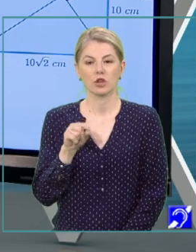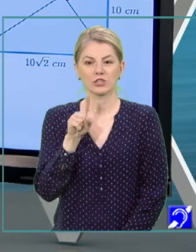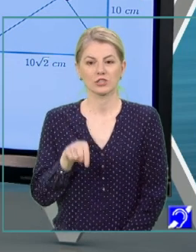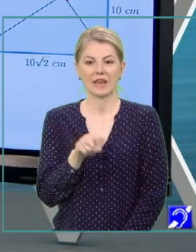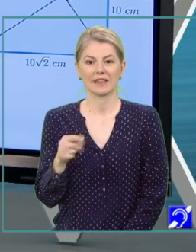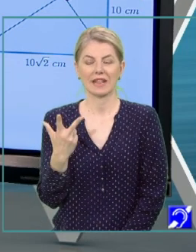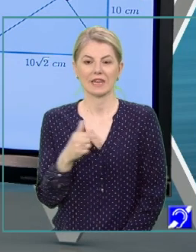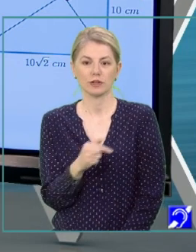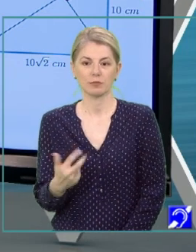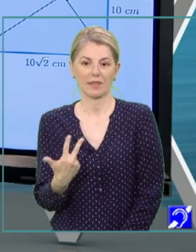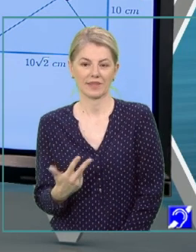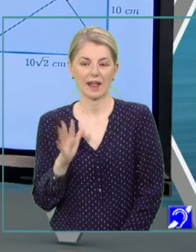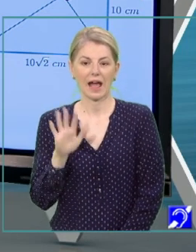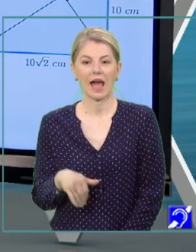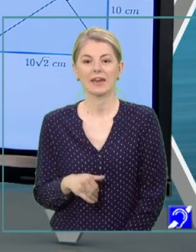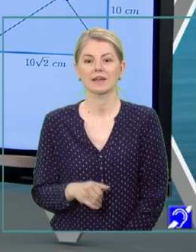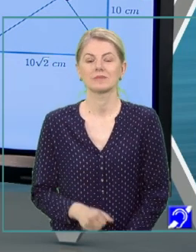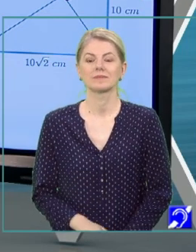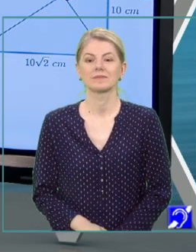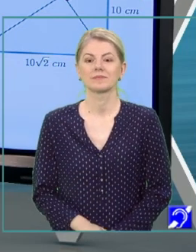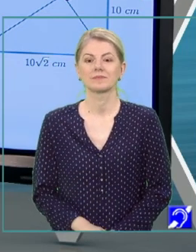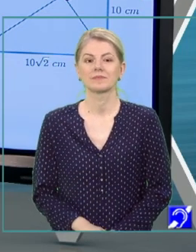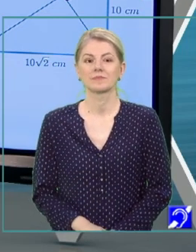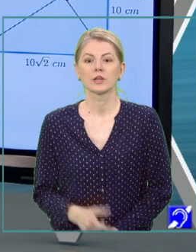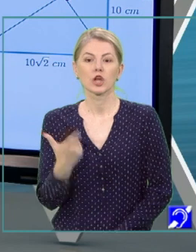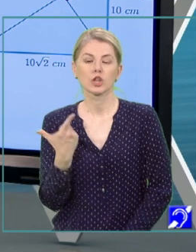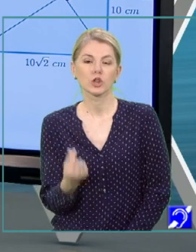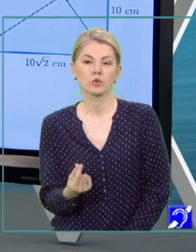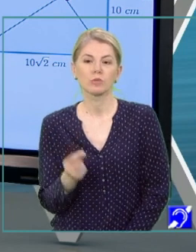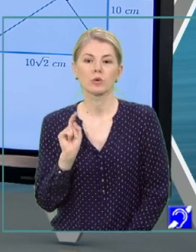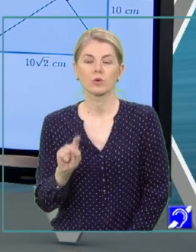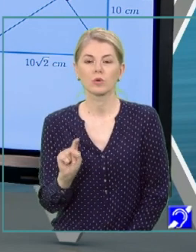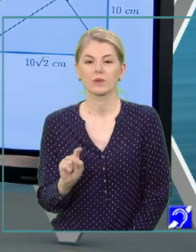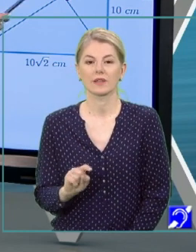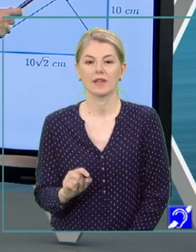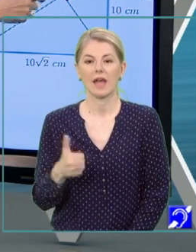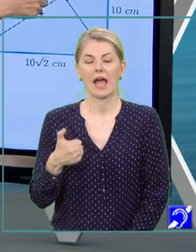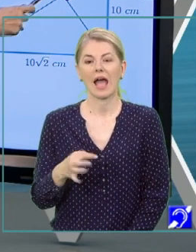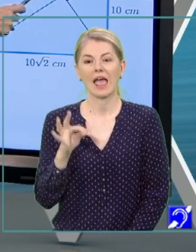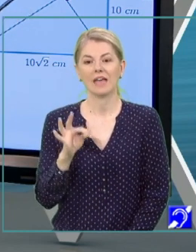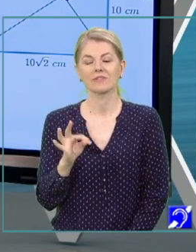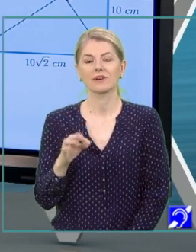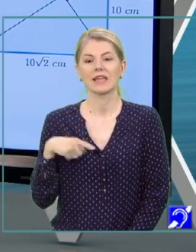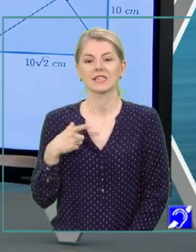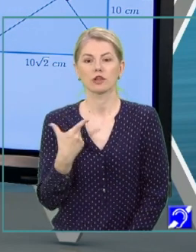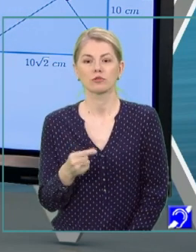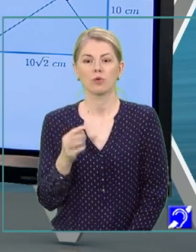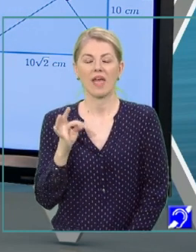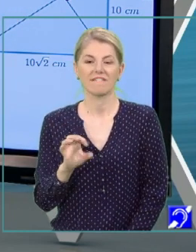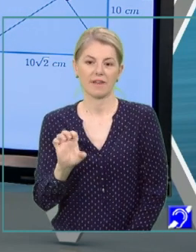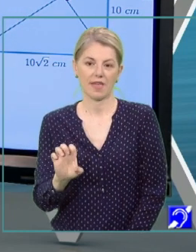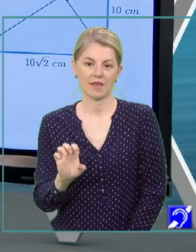din 3 pe 3, AF este dublul lui AF este dublul lui